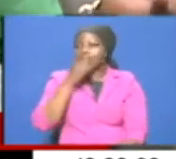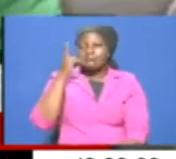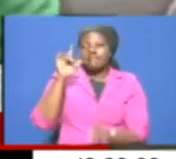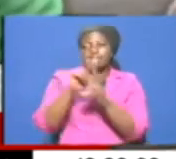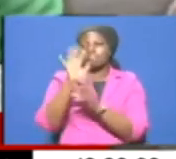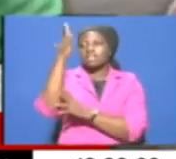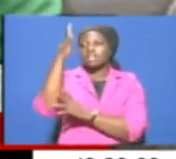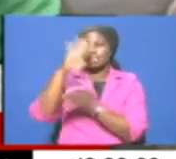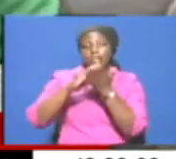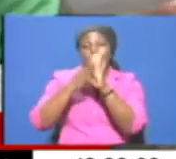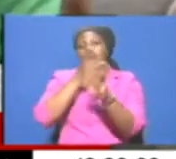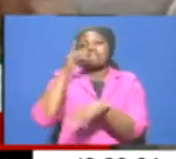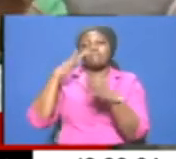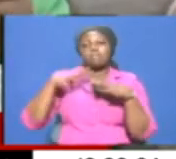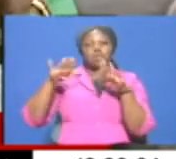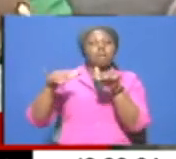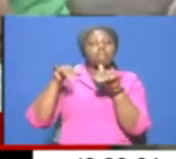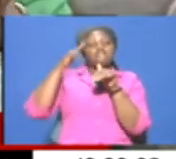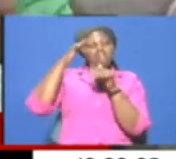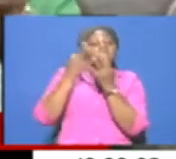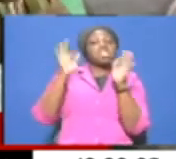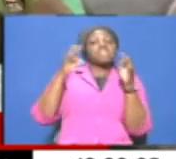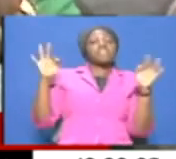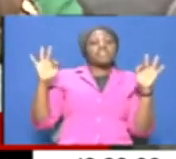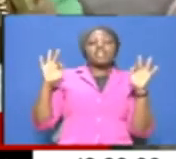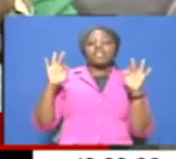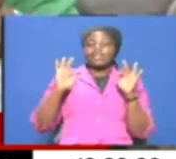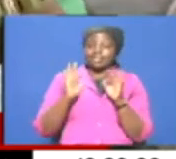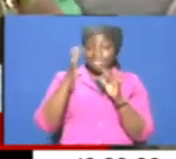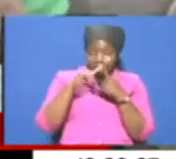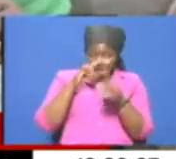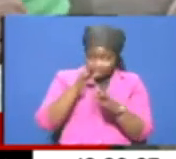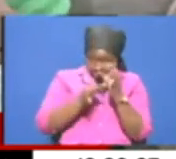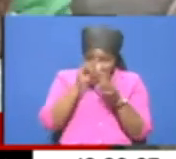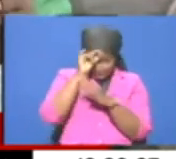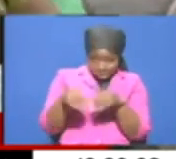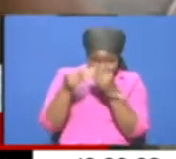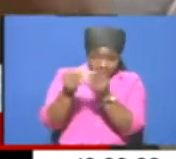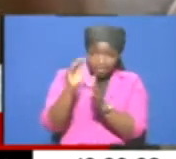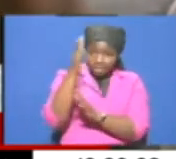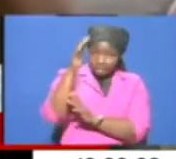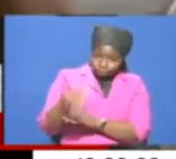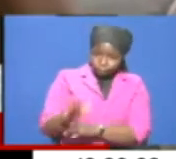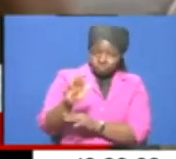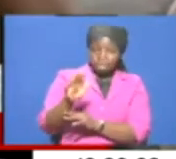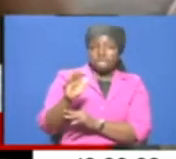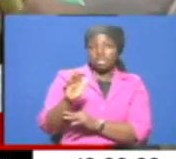ile ya kupewa bu inakupewa bure. Lakini serikali ikichapatia watu mche wapande na